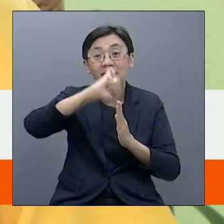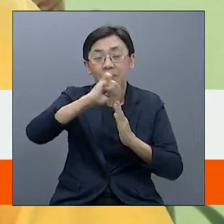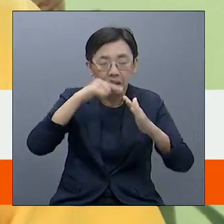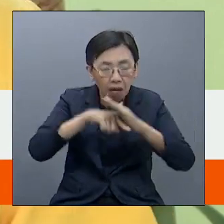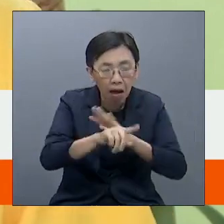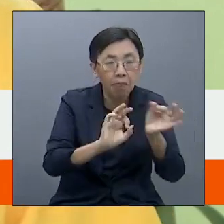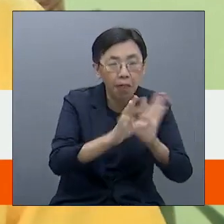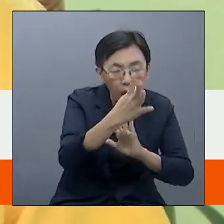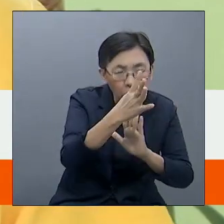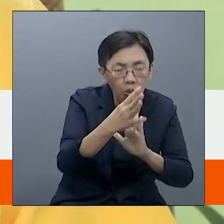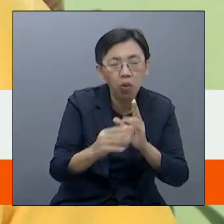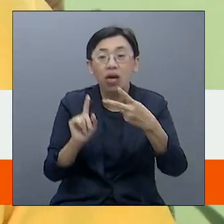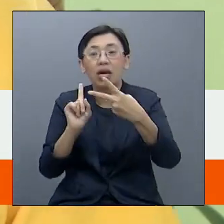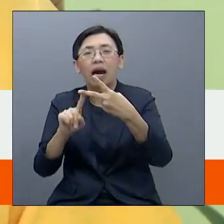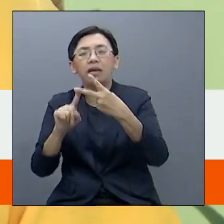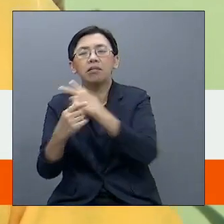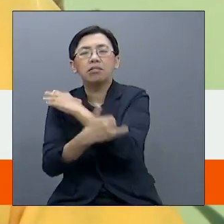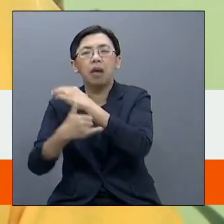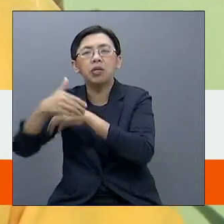ที่โดยเฉพาะนอกประเทศ